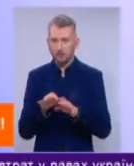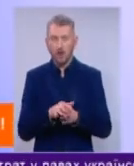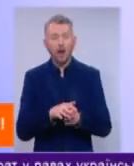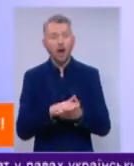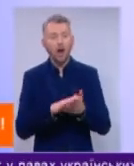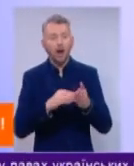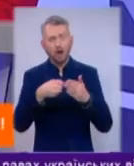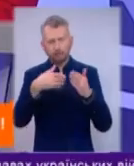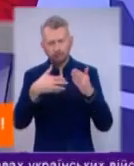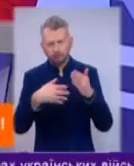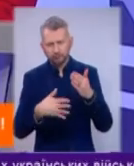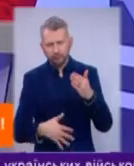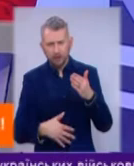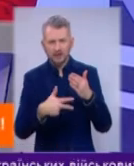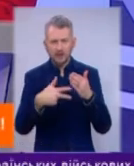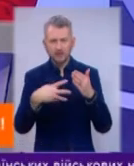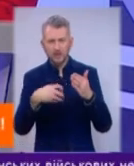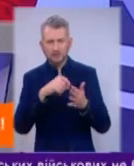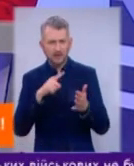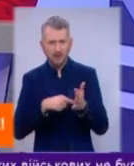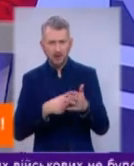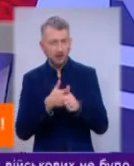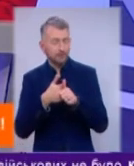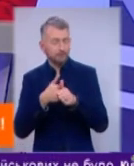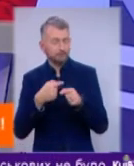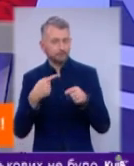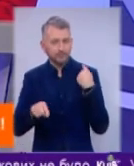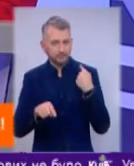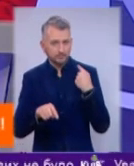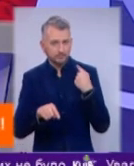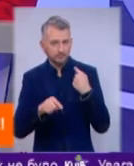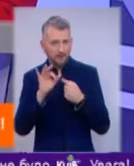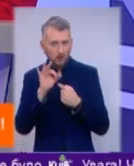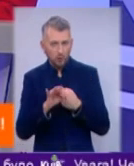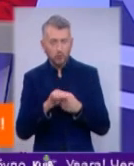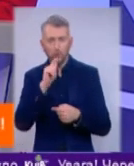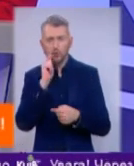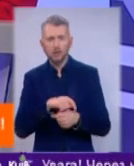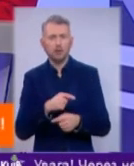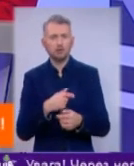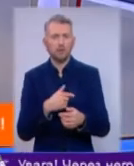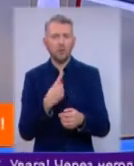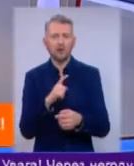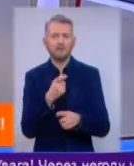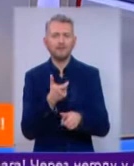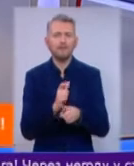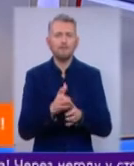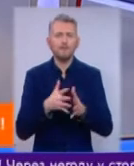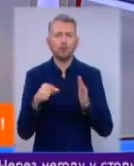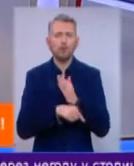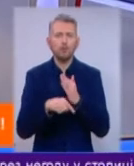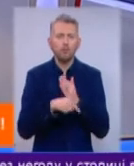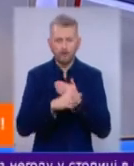набагато менший відсоток. Уже третє, четверте питання з великим відривом вниз. Україна – одна з найбільш корумпованих країн Європи. Ми ніколи не